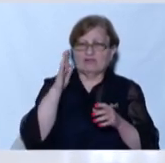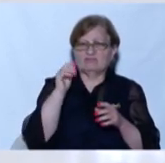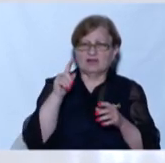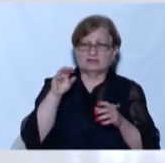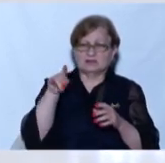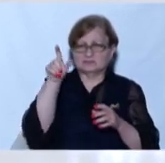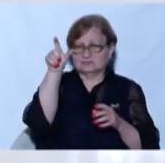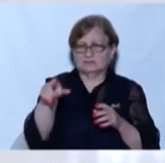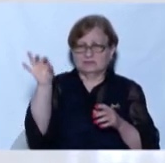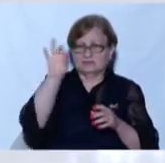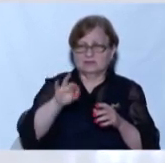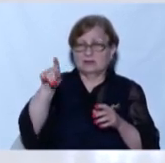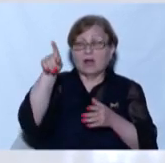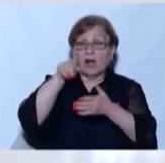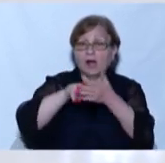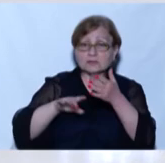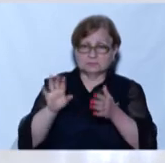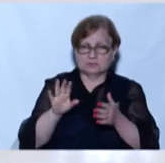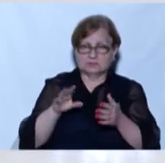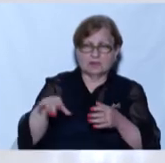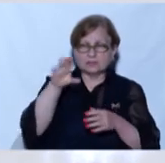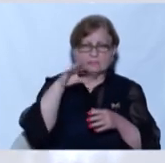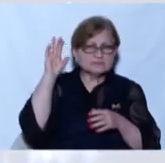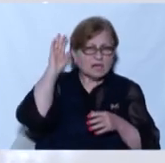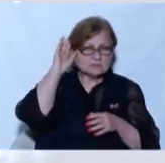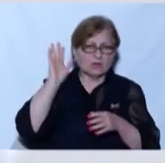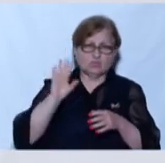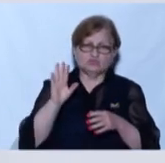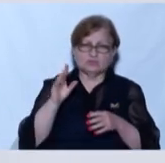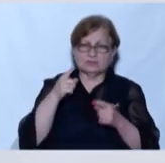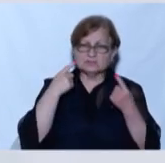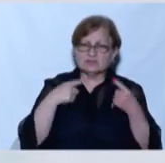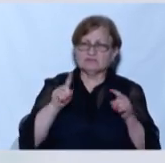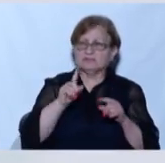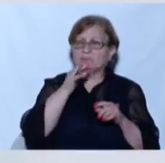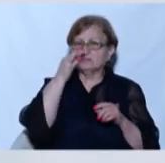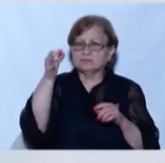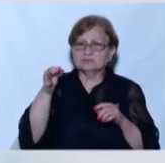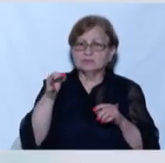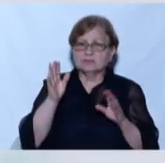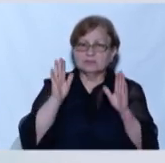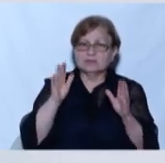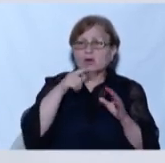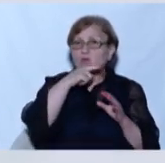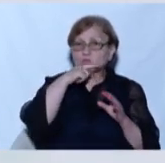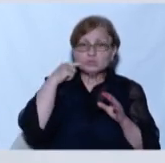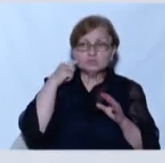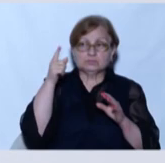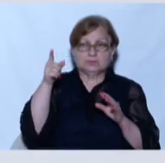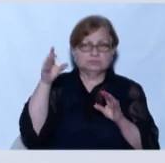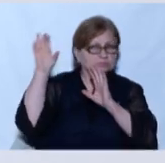ამობს რომ აი ამ კაცმა არ დაიჯერავ არავის გაგონება არ უნდადაო ვინცო სხვარაბეს ეუნებოდა და რატომღაც დაიჯერაო რომ ეს რუსეთიო